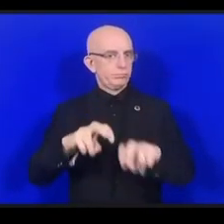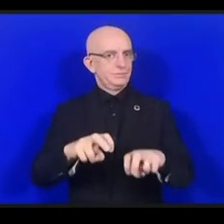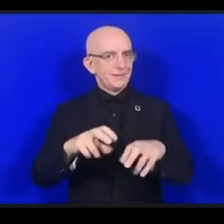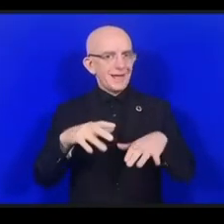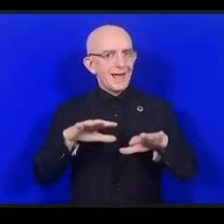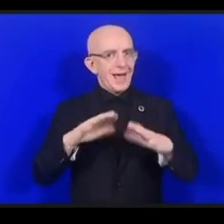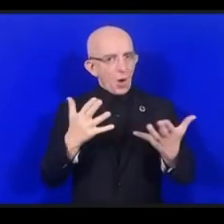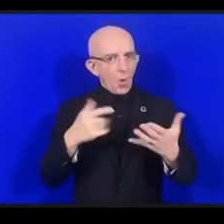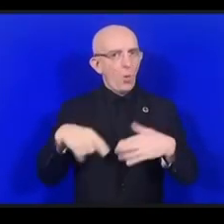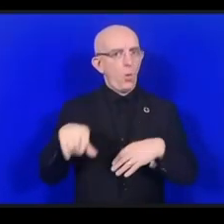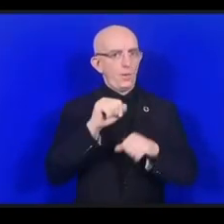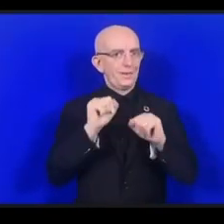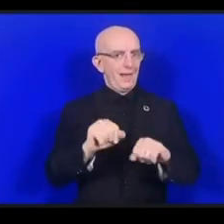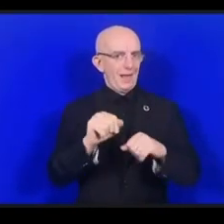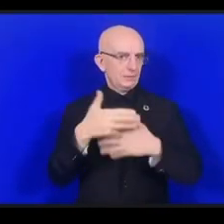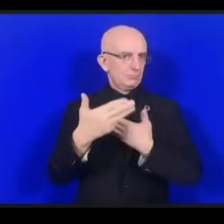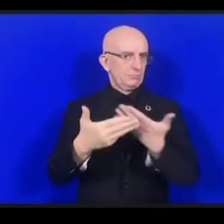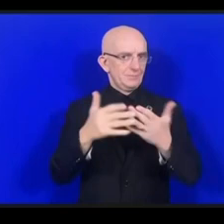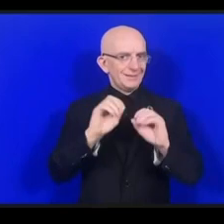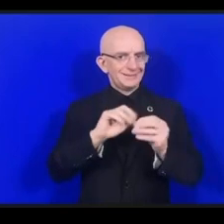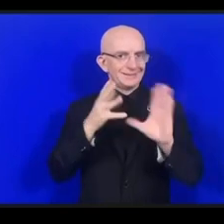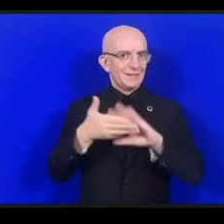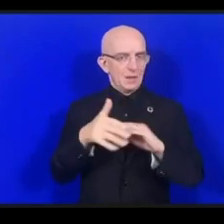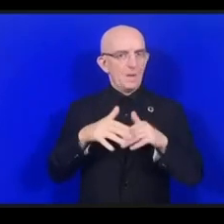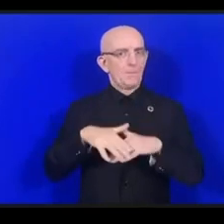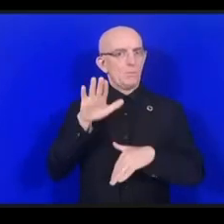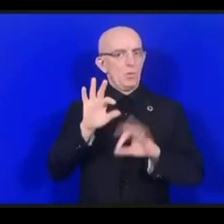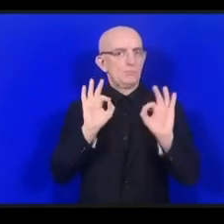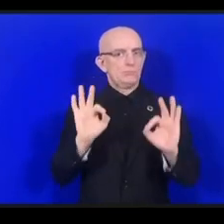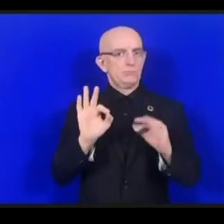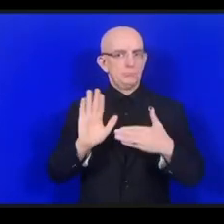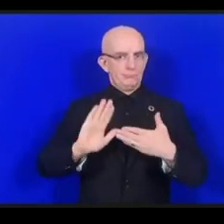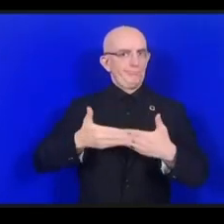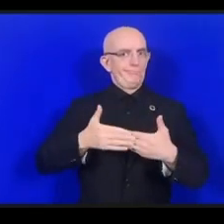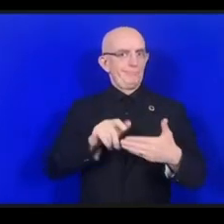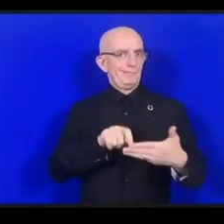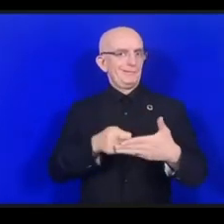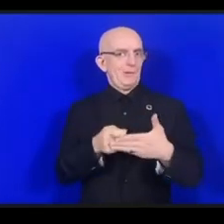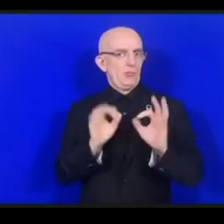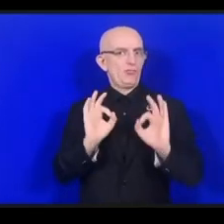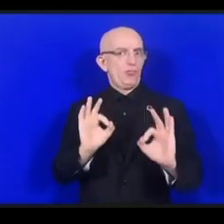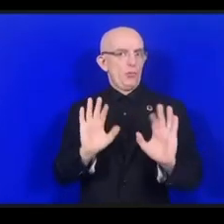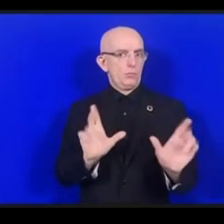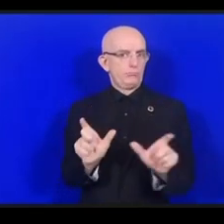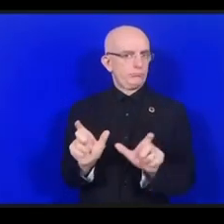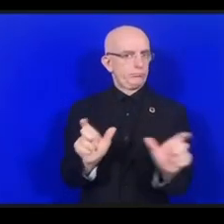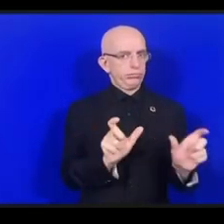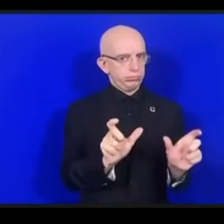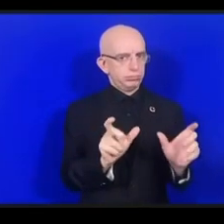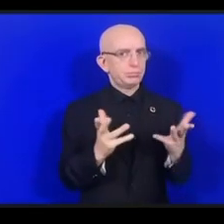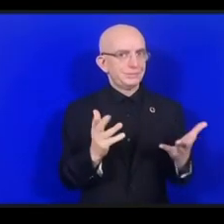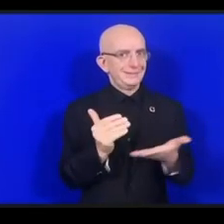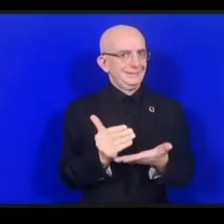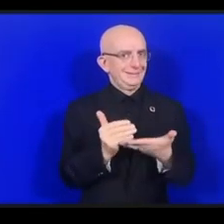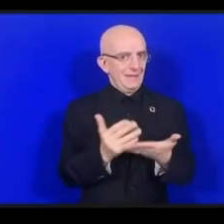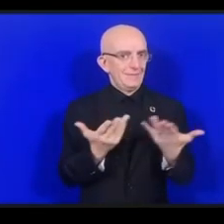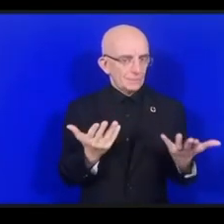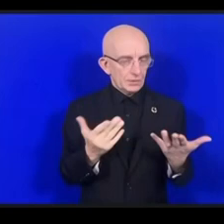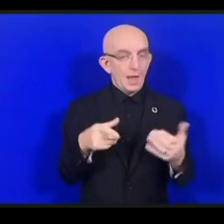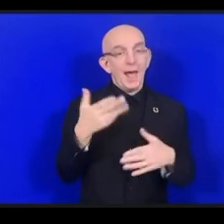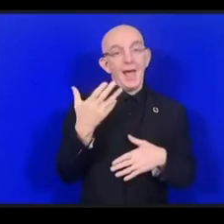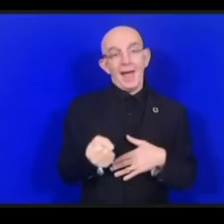全。我们还有一个工作组是关注教育和职